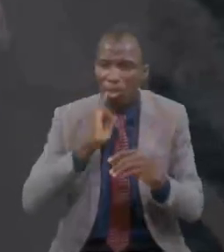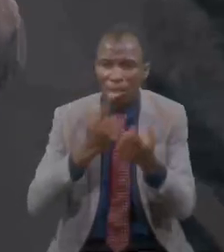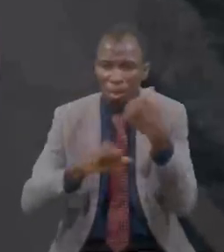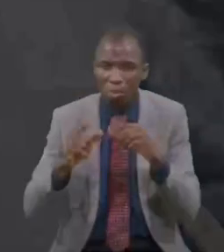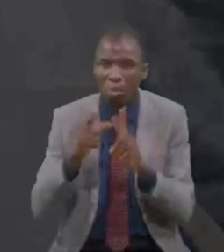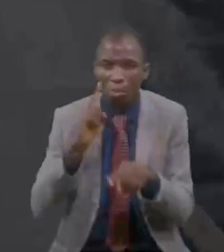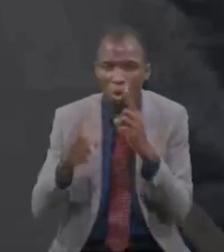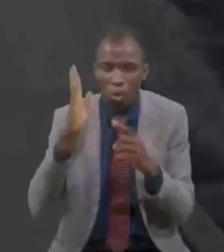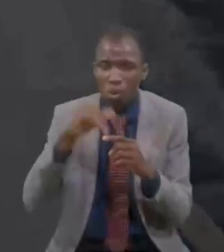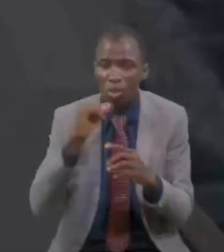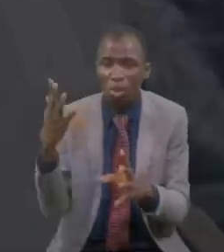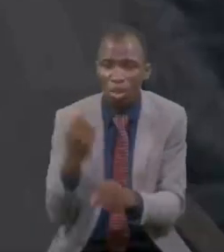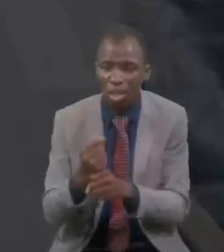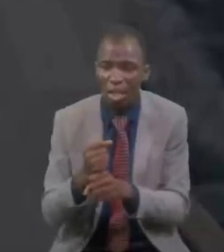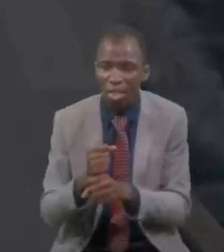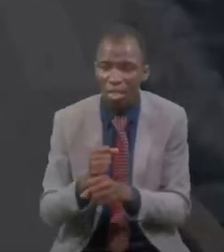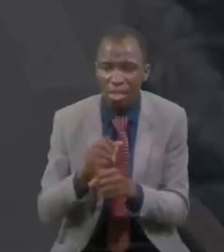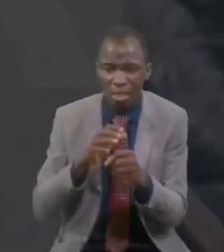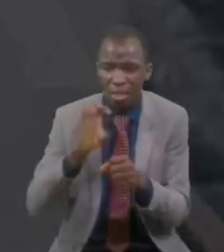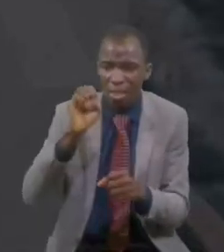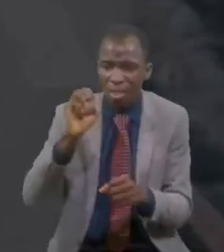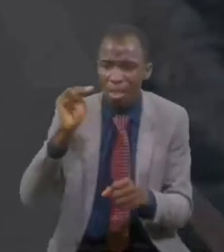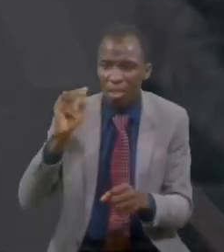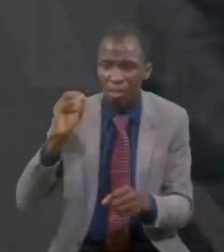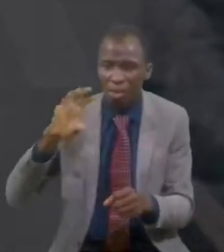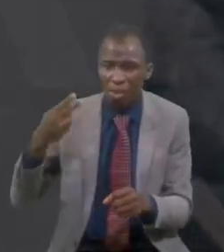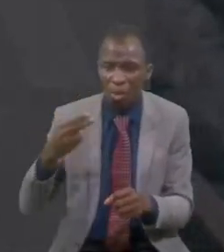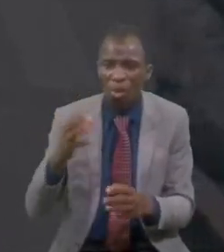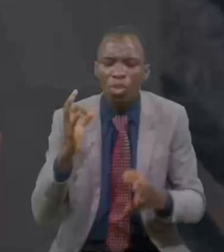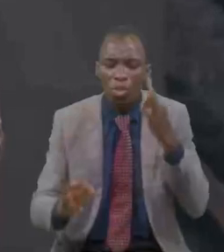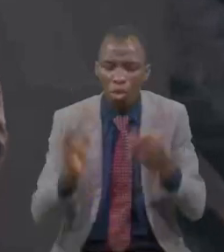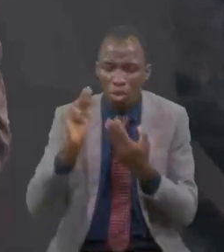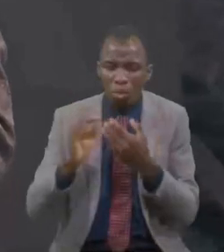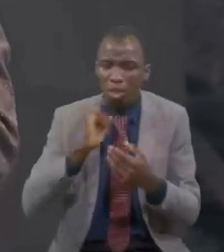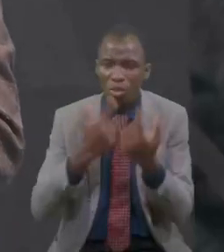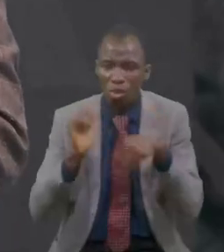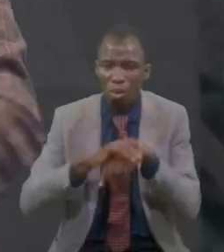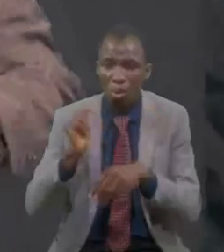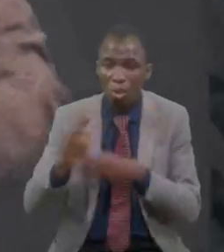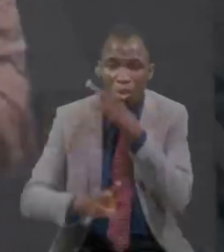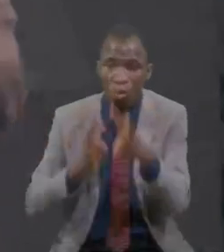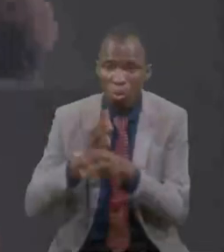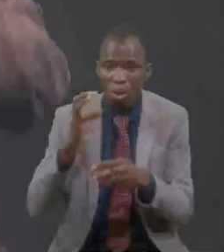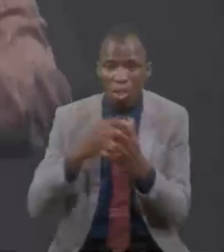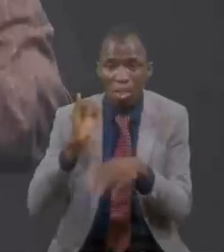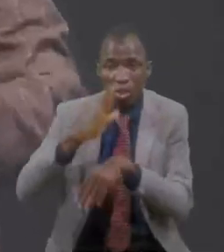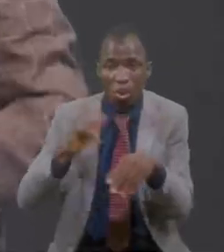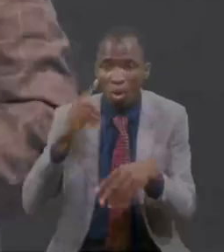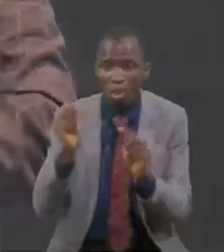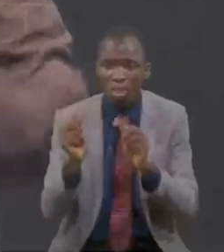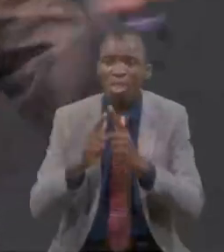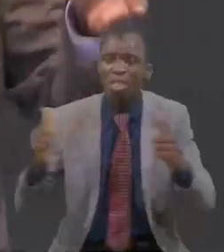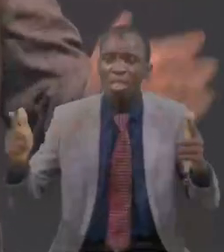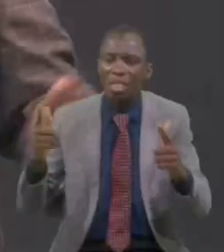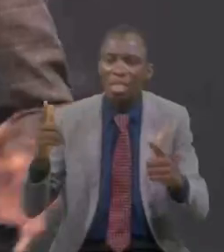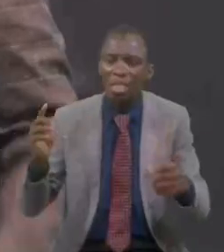atteindre et attraper à éno le jugement de Dieu viendra sur ce monde appelé c'est appelé la